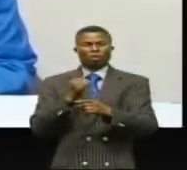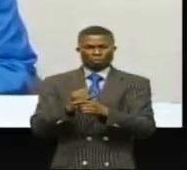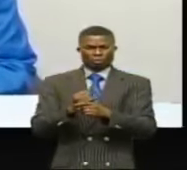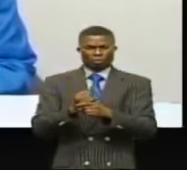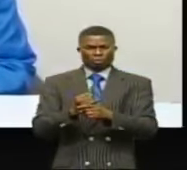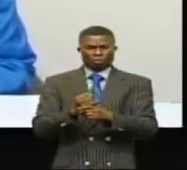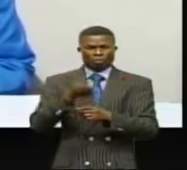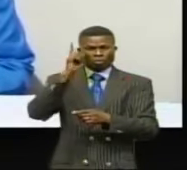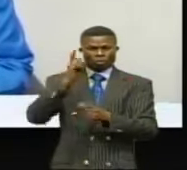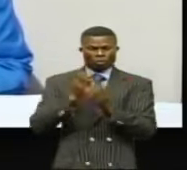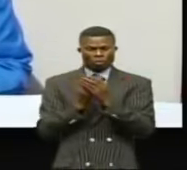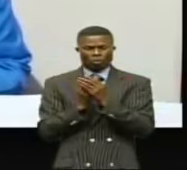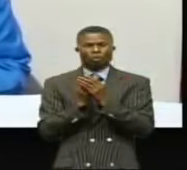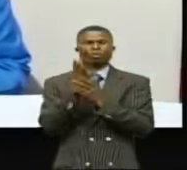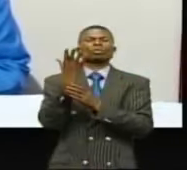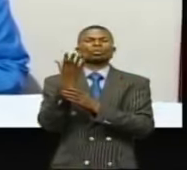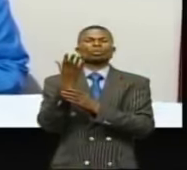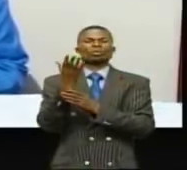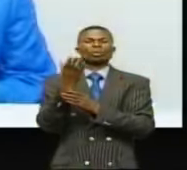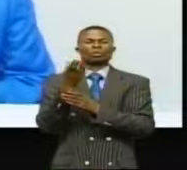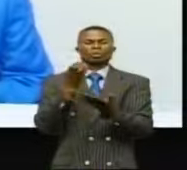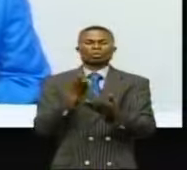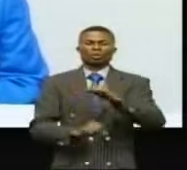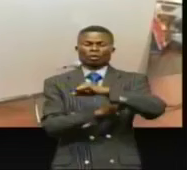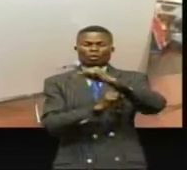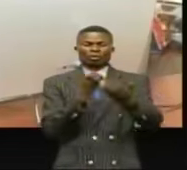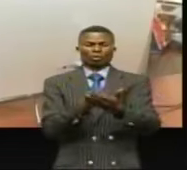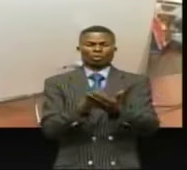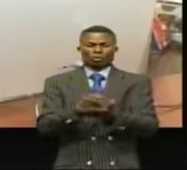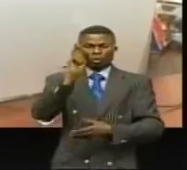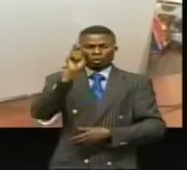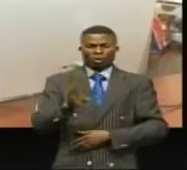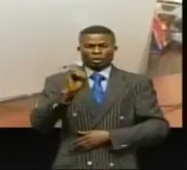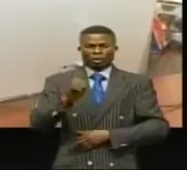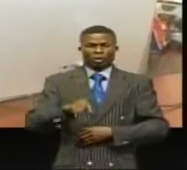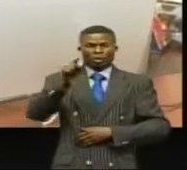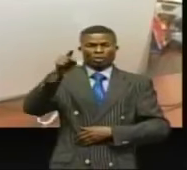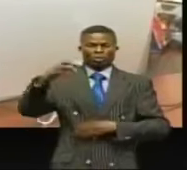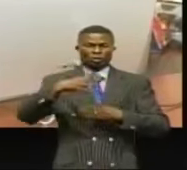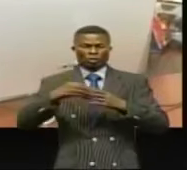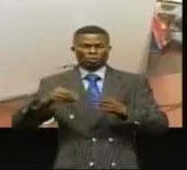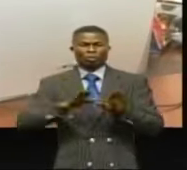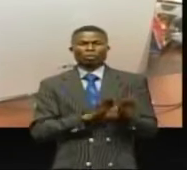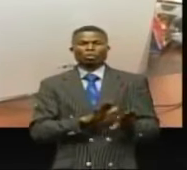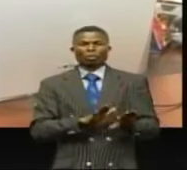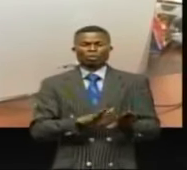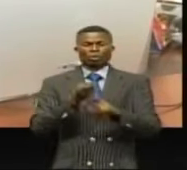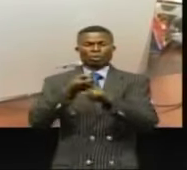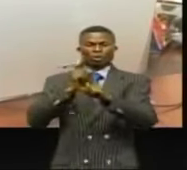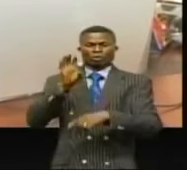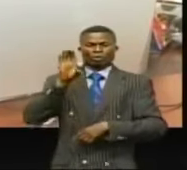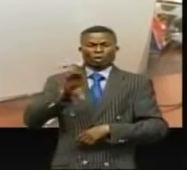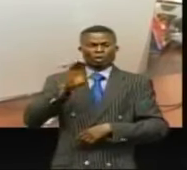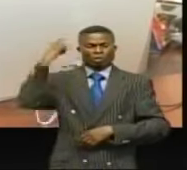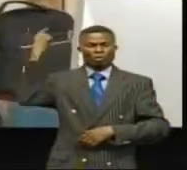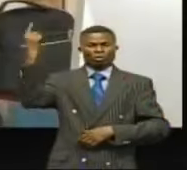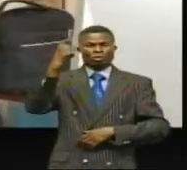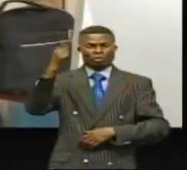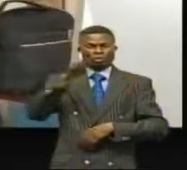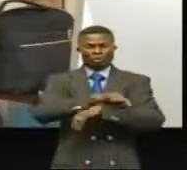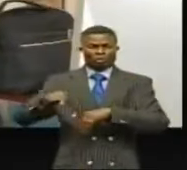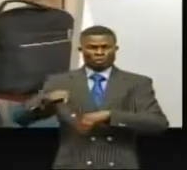des déclencheurs de l'appui budgétaire de 250 millions de dollars américains attendus de la Banque mondiale. La Direction générale